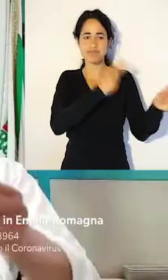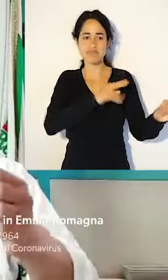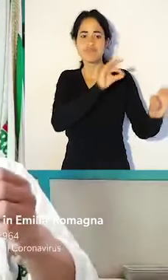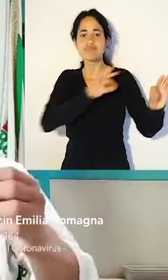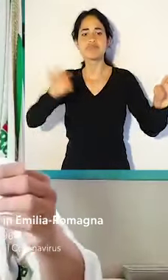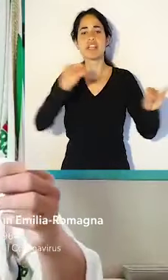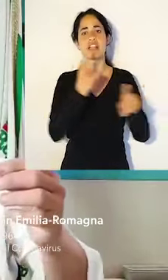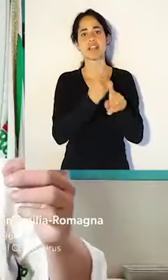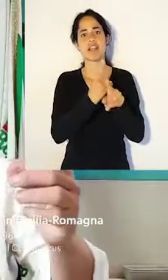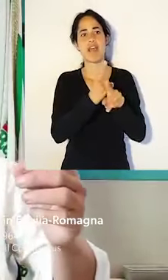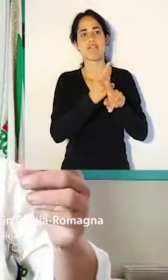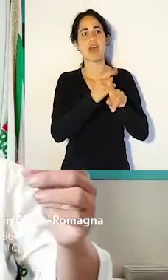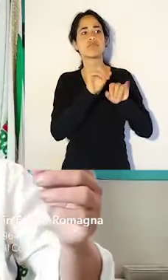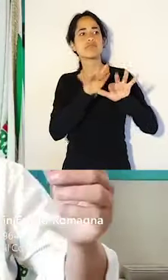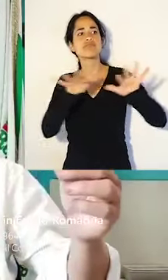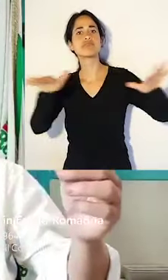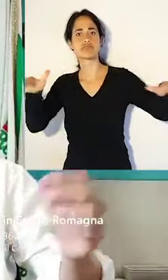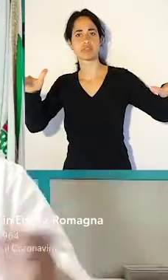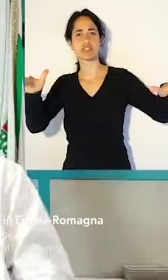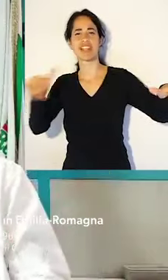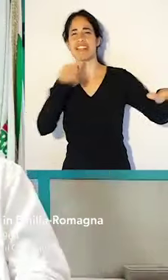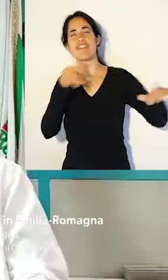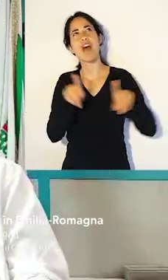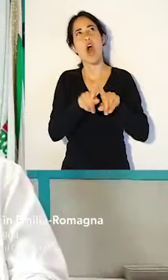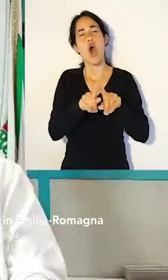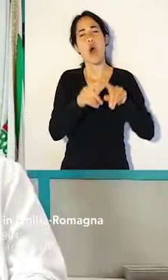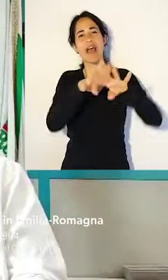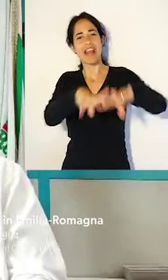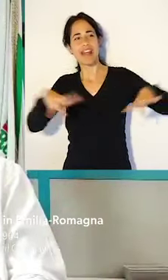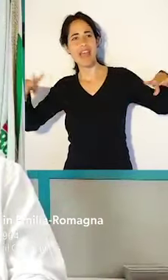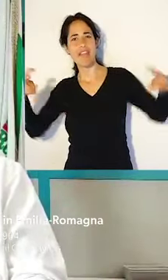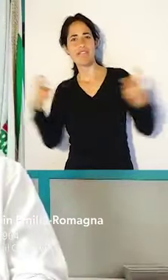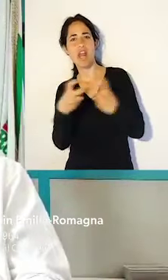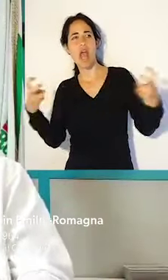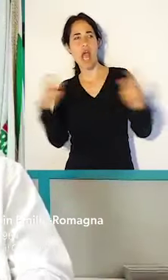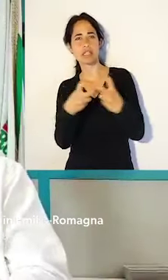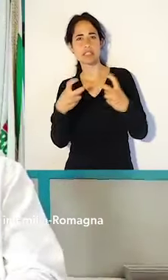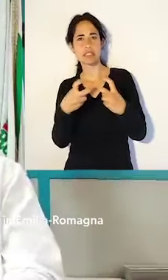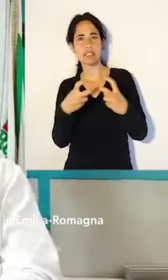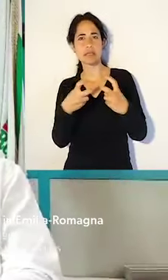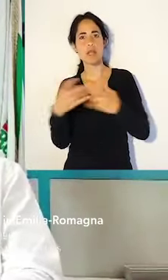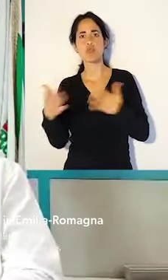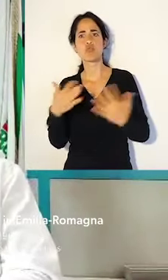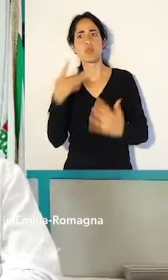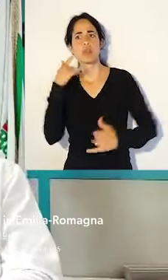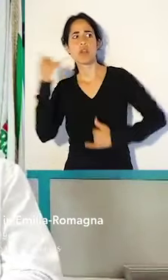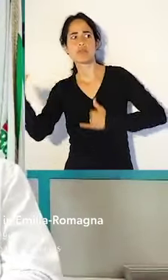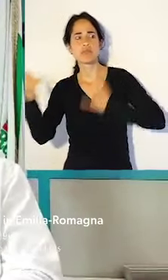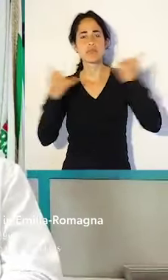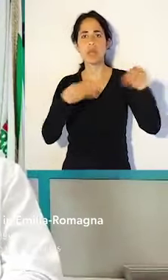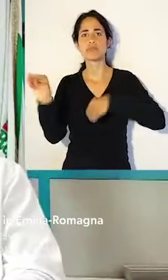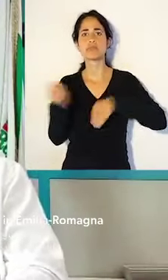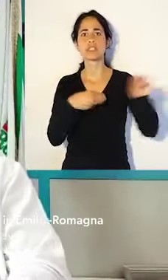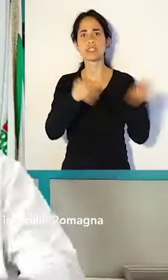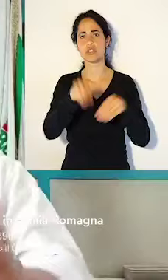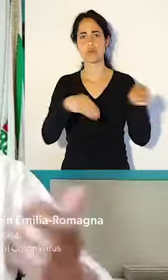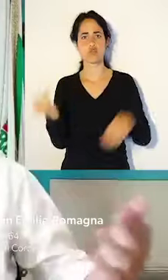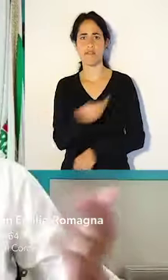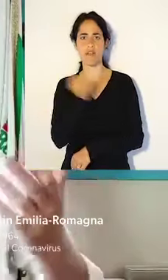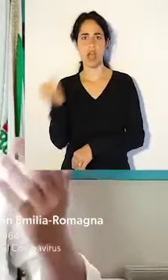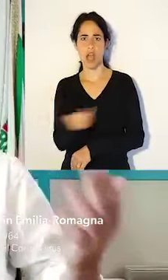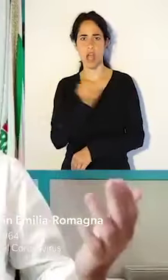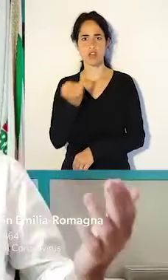quella rete continua, flessibile, che sia a disposizione non solo dei cittadini dell'Emilia-Romagna, ma anche